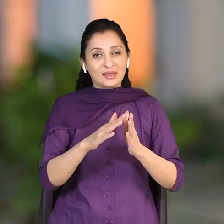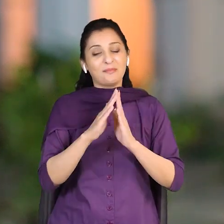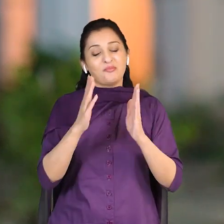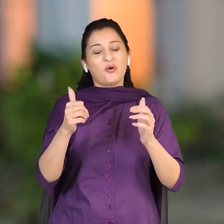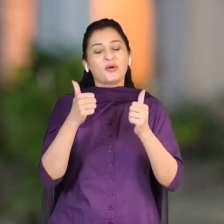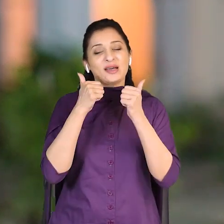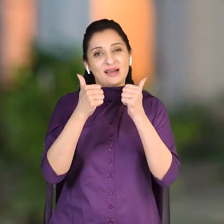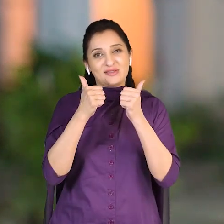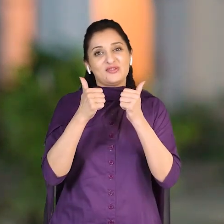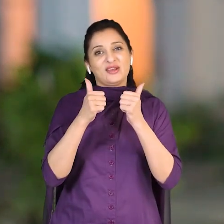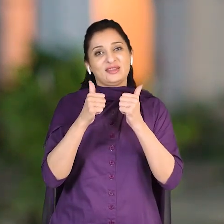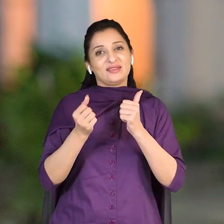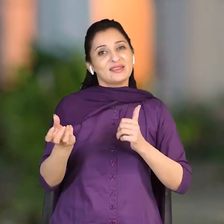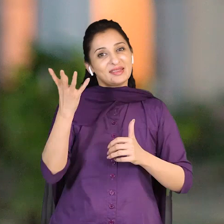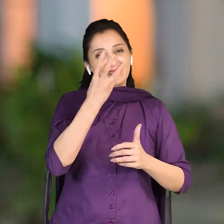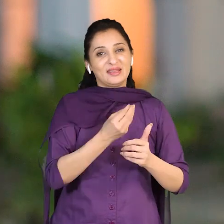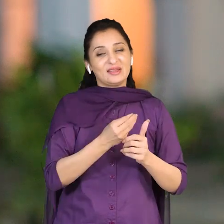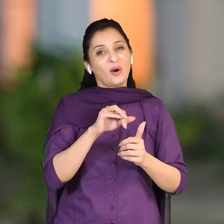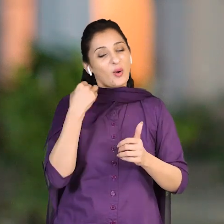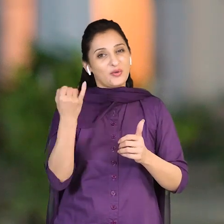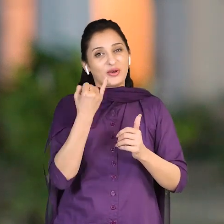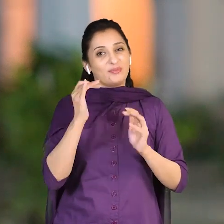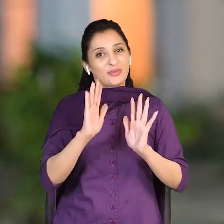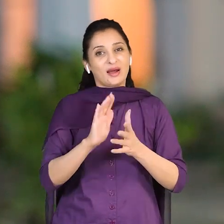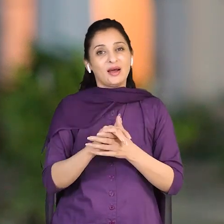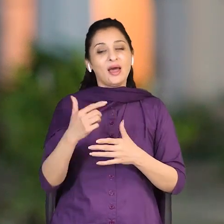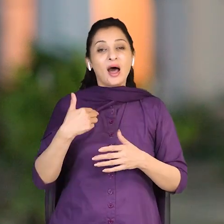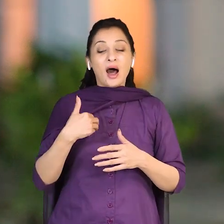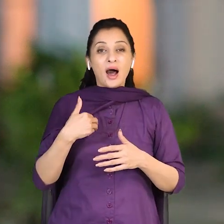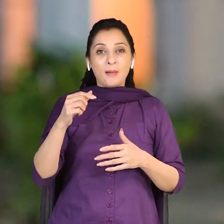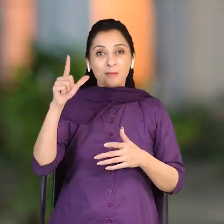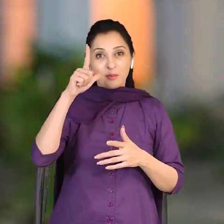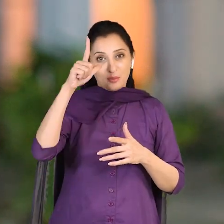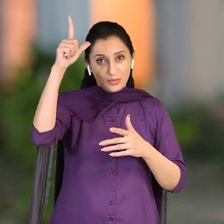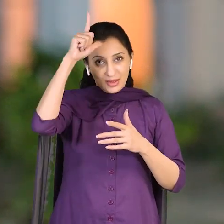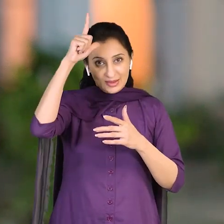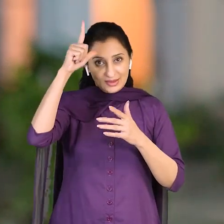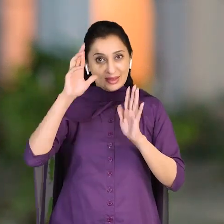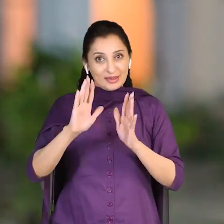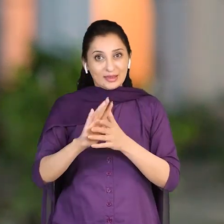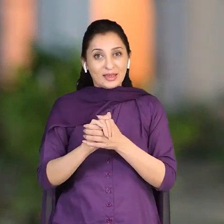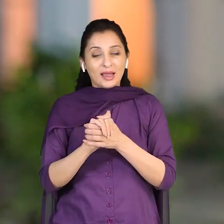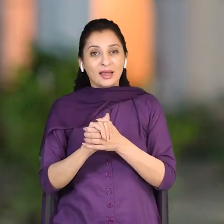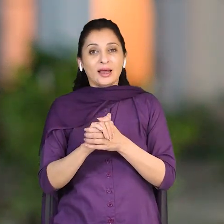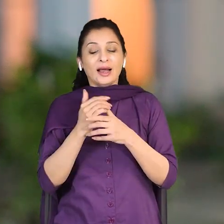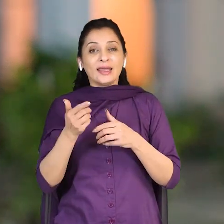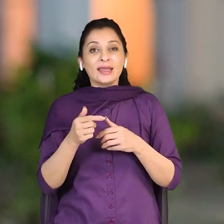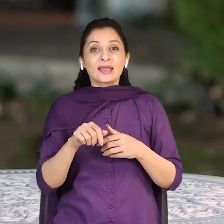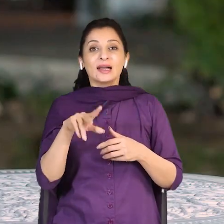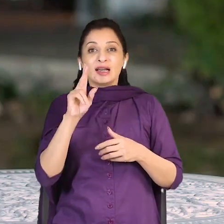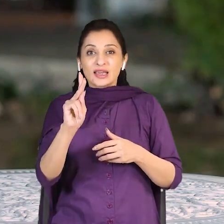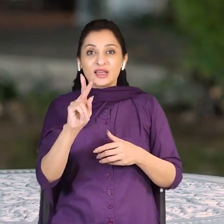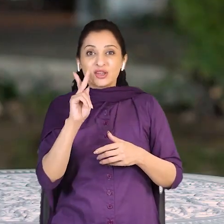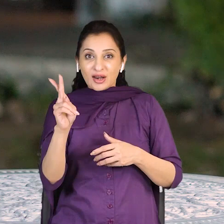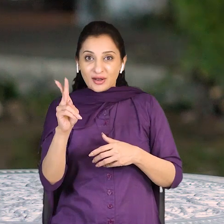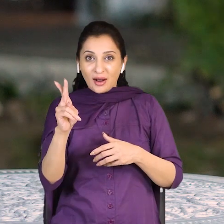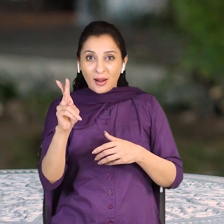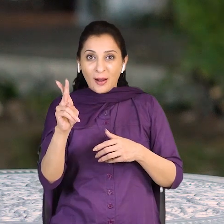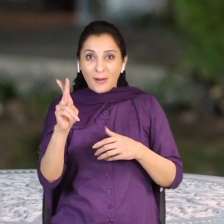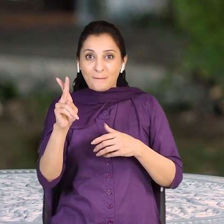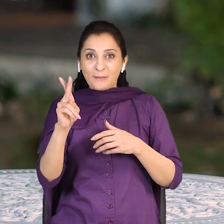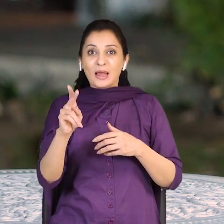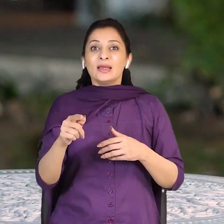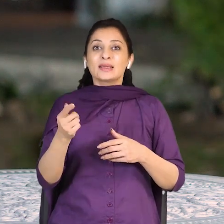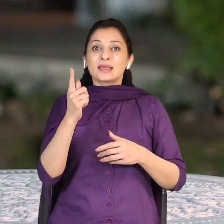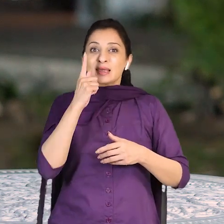हमारे लिए पाकिस्तान, लाहौर के लिए, वॉल्ड सिटी के लिए बहुत मेमोरेबल ट्रिप था। हम लोगों ने केशा